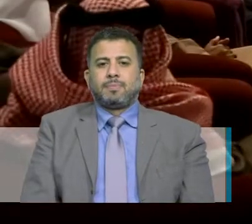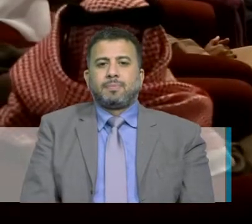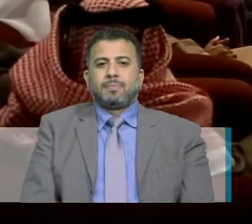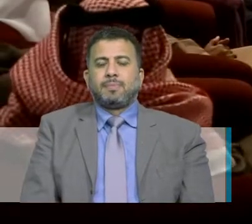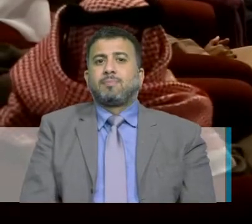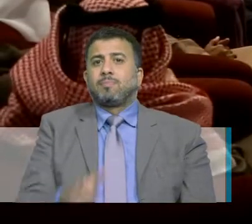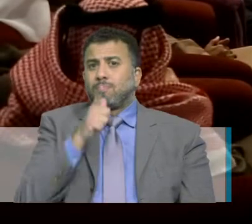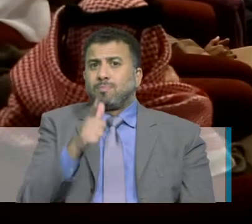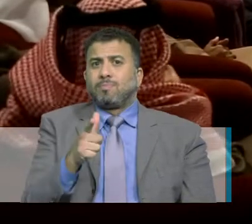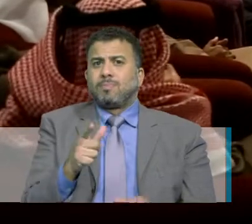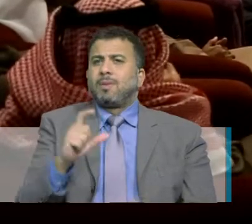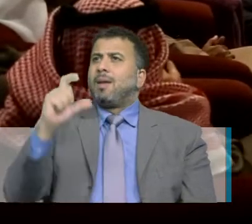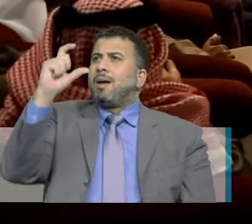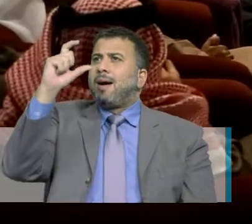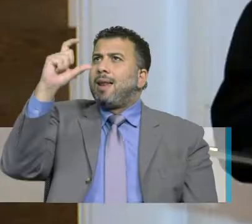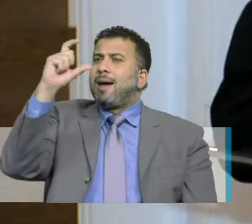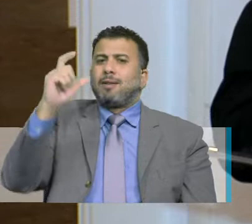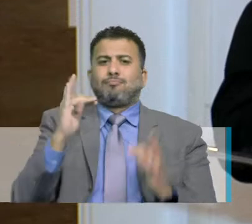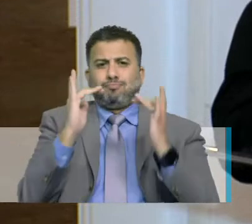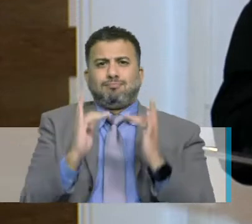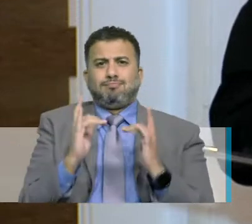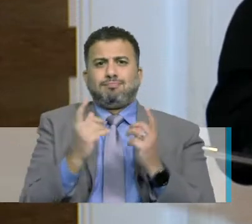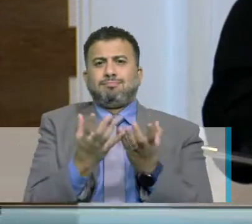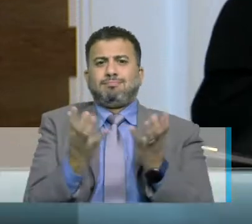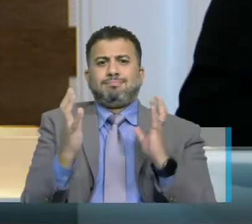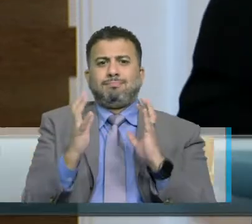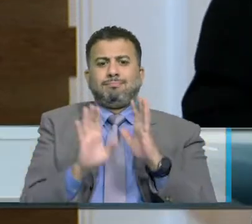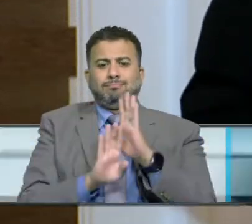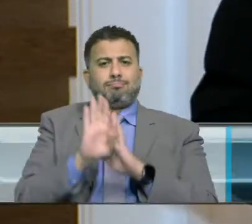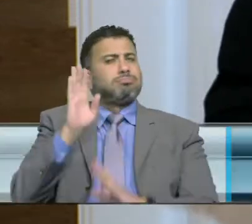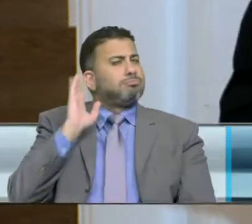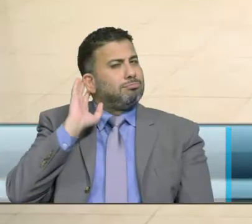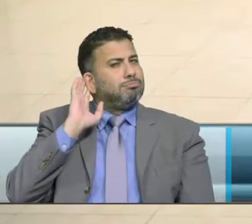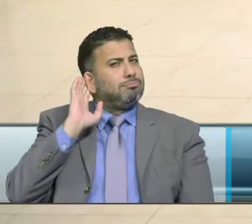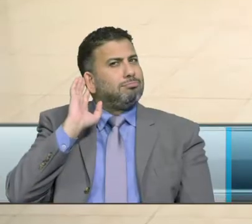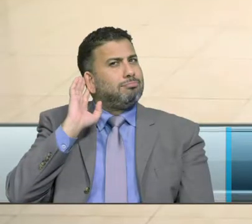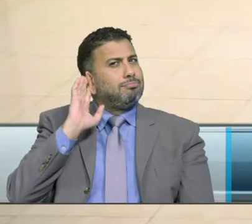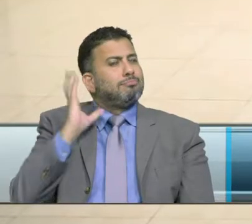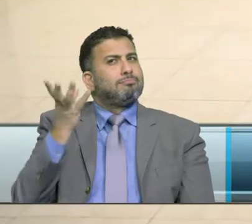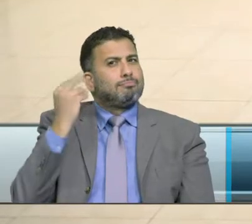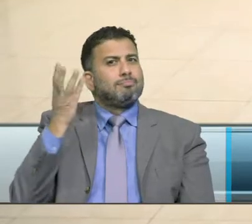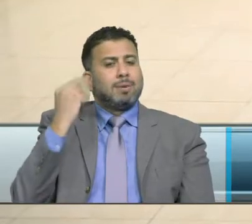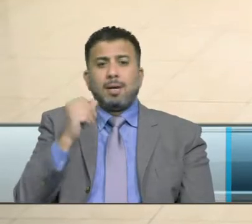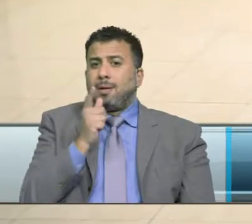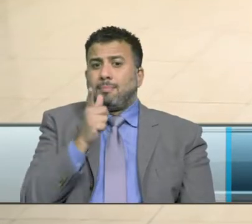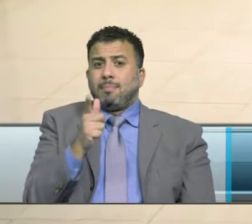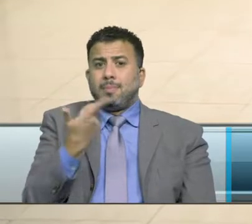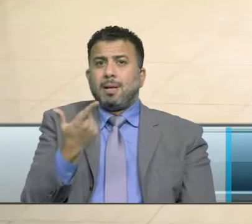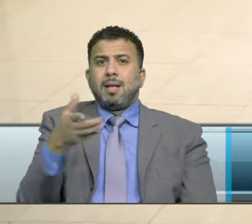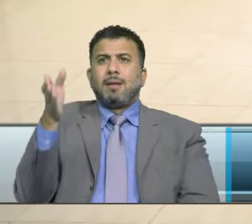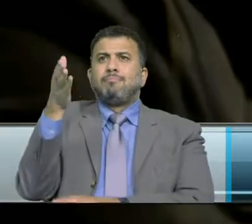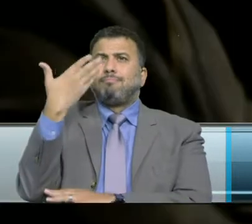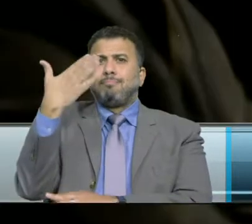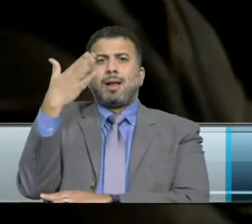على شكل هلال جلسوا وللنجم الصاعد استمعوا ليشكلوا بذلك العلم